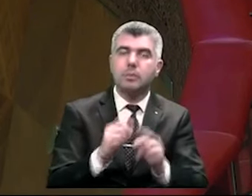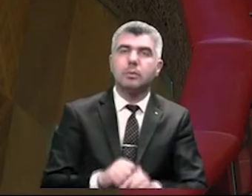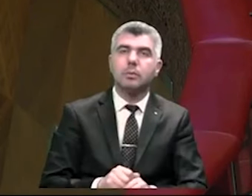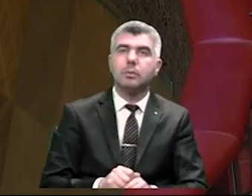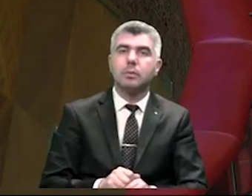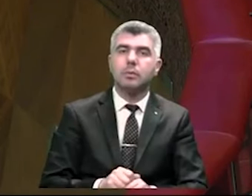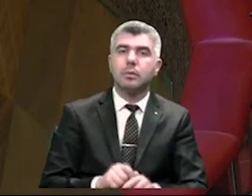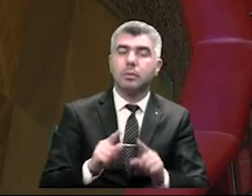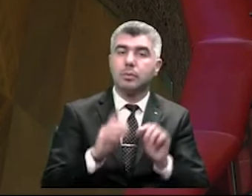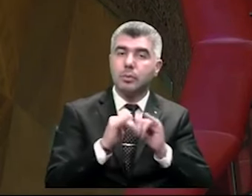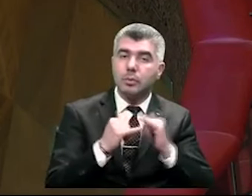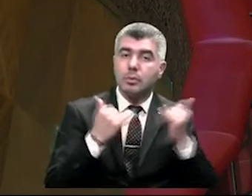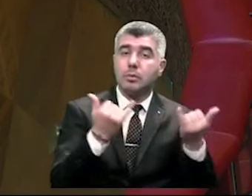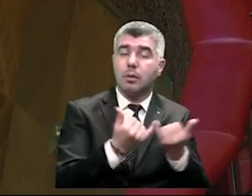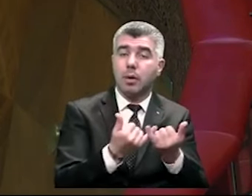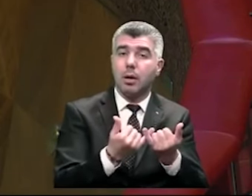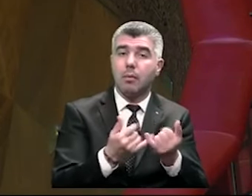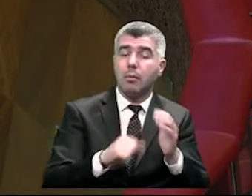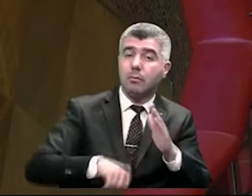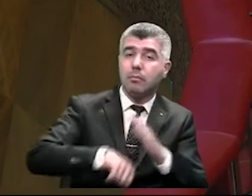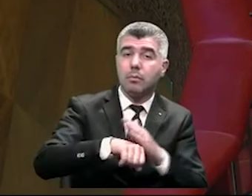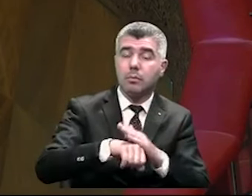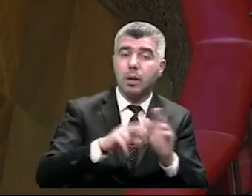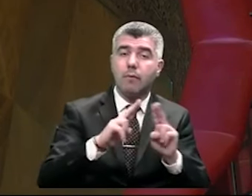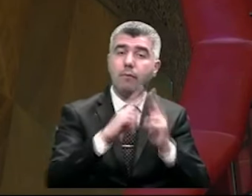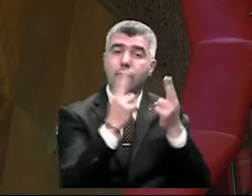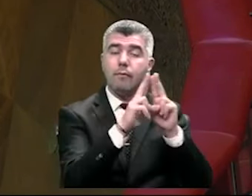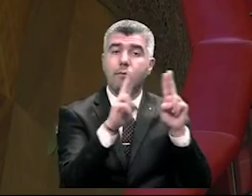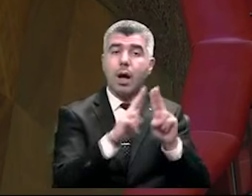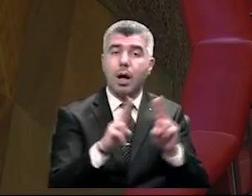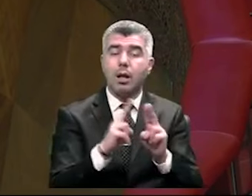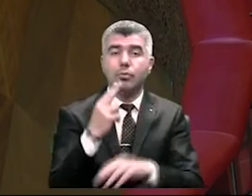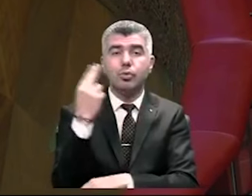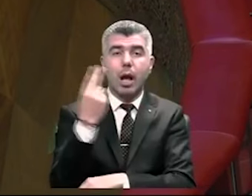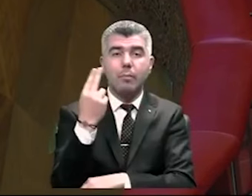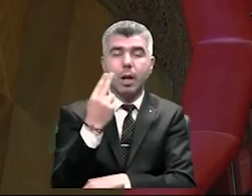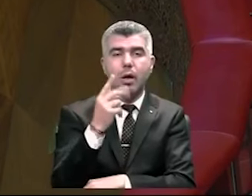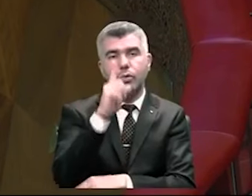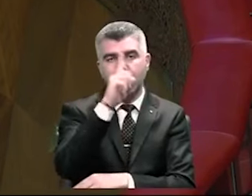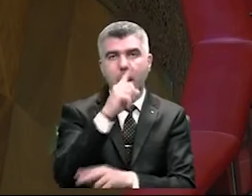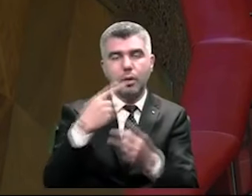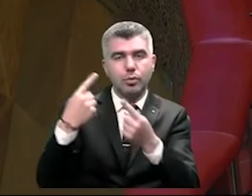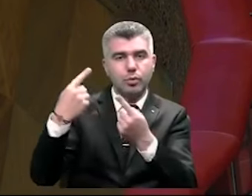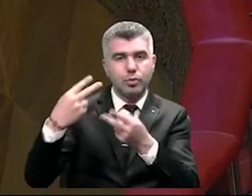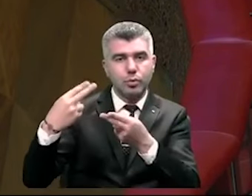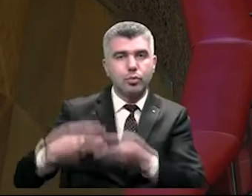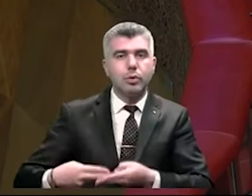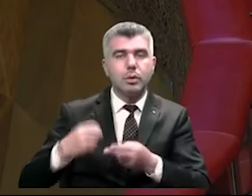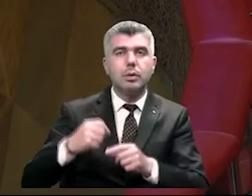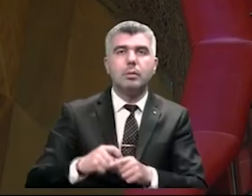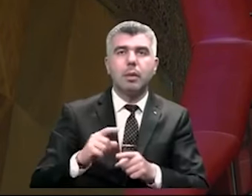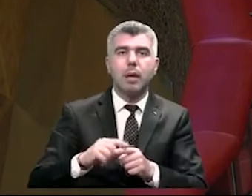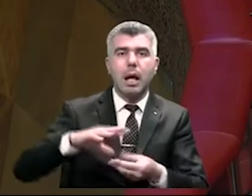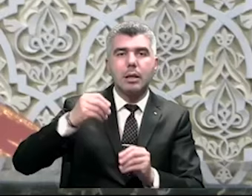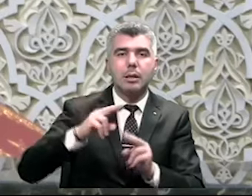مناظرات وغدي نستقبل مباريات دوليه جامعيه في بلادنا ان شاء الله كيف ما استقبلنا كاس